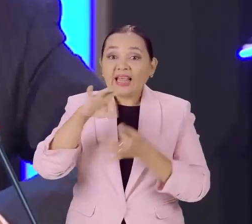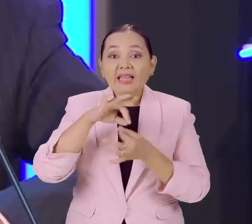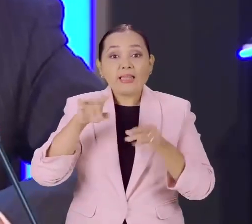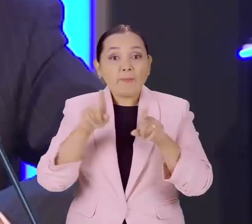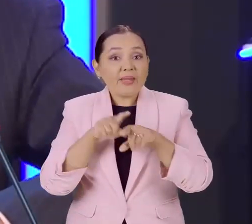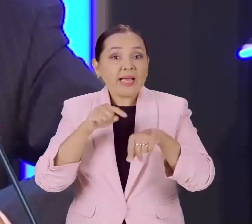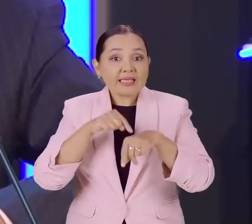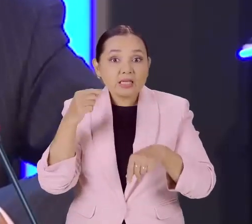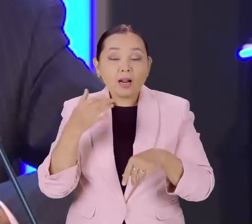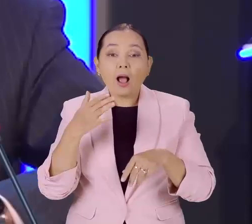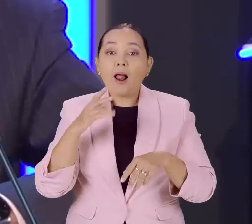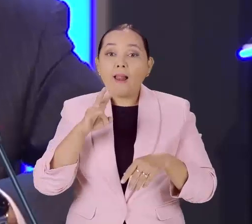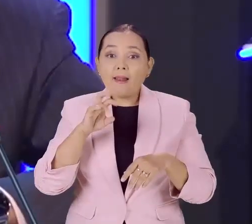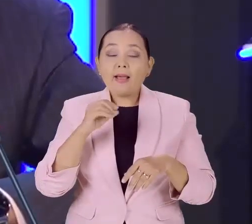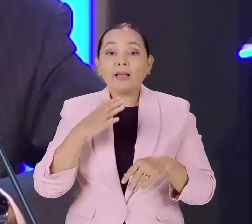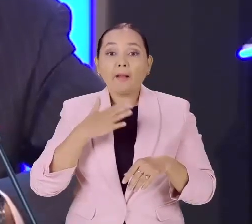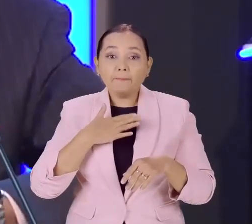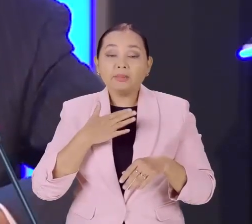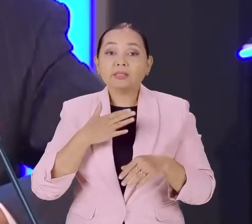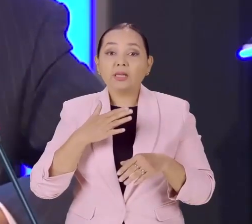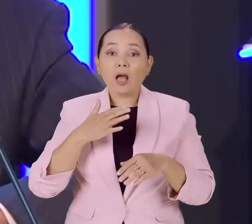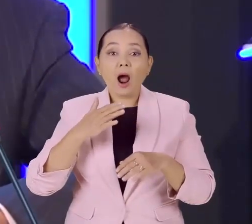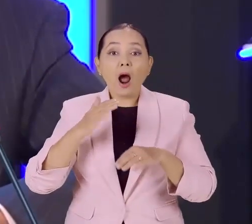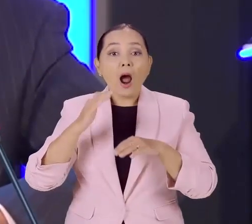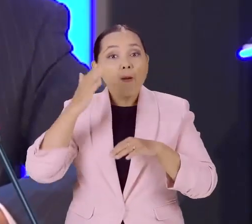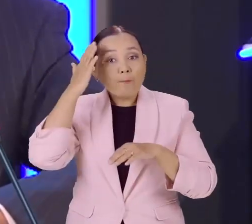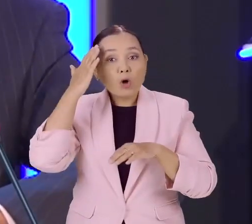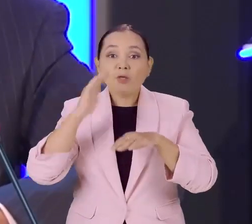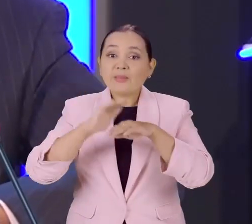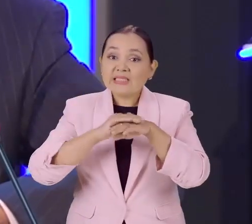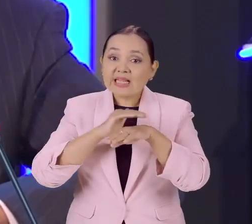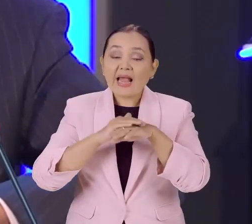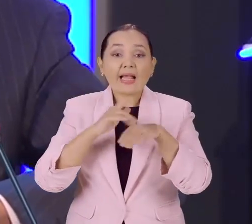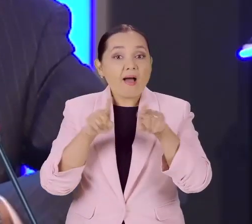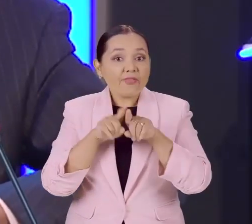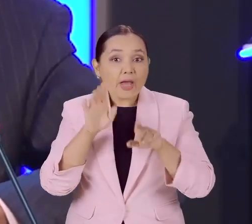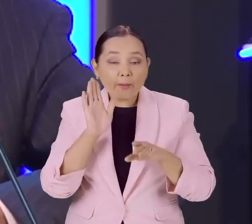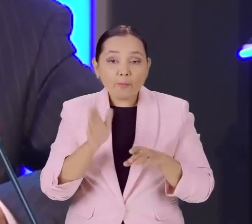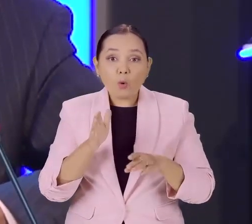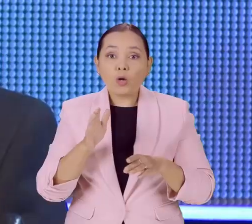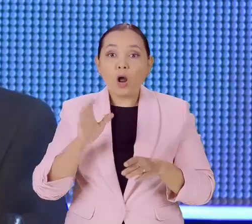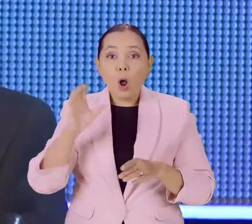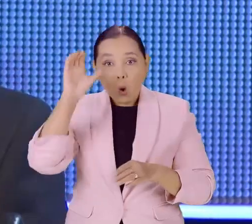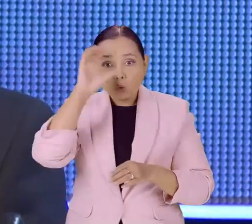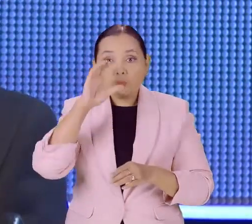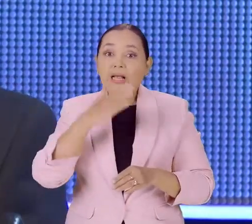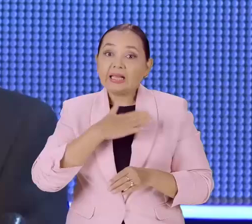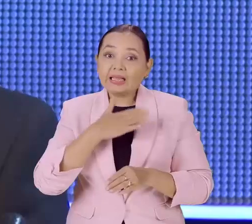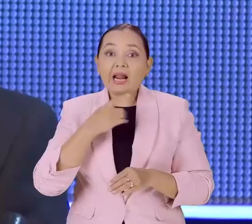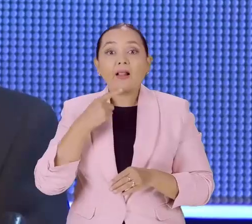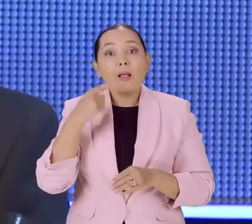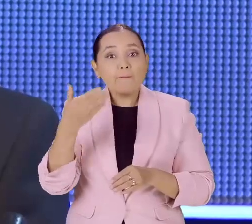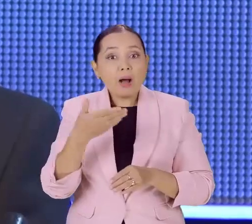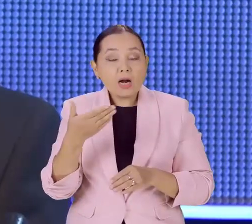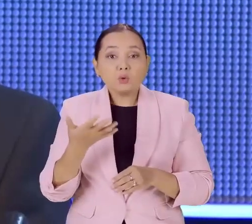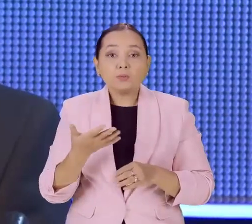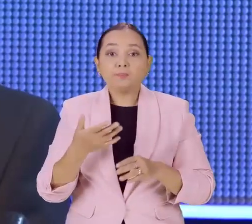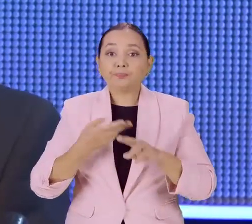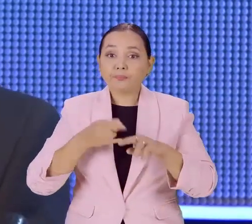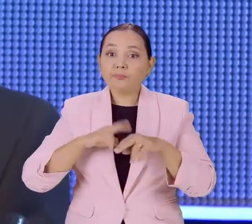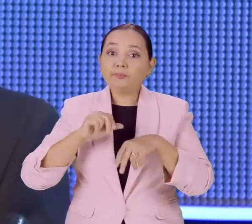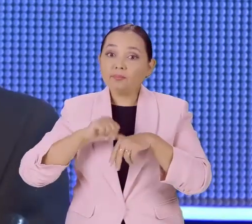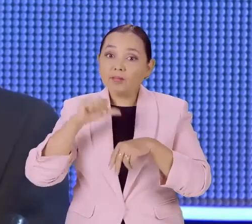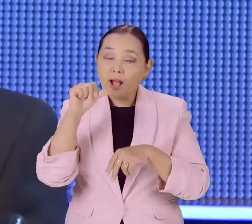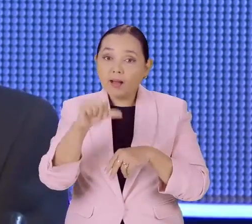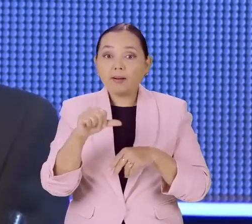his qilamiz. Lekin bizni bir boshimizni silagandek bo'ldilar mana shu o'zbek tilidagi ma'ruzalari bilan. Mana shuni